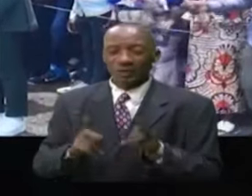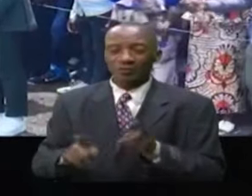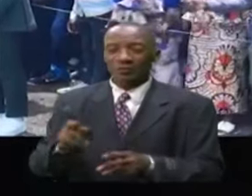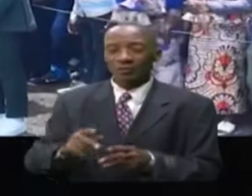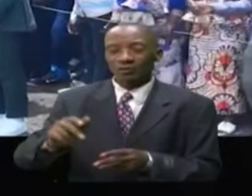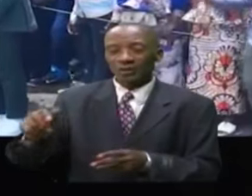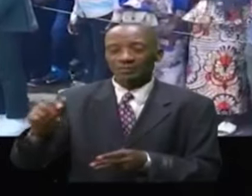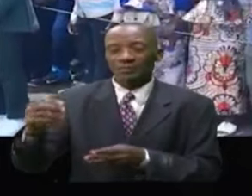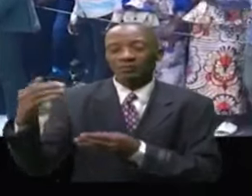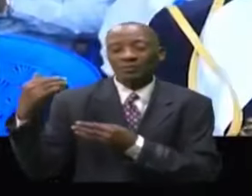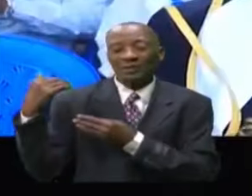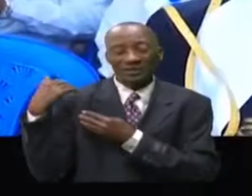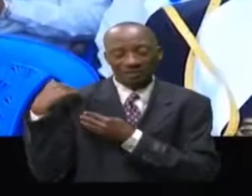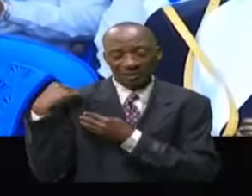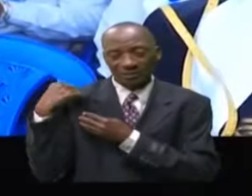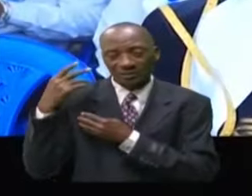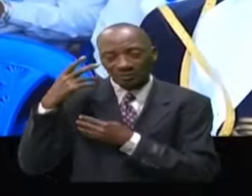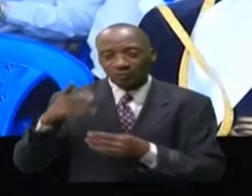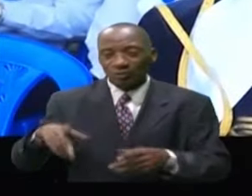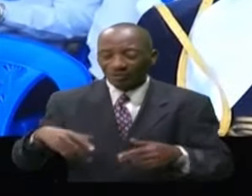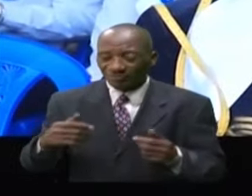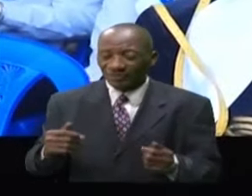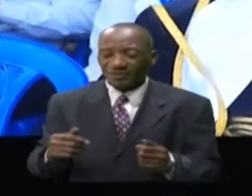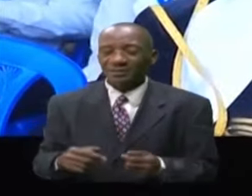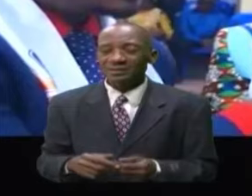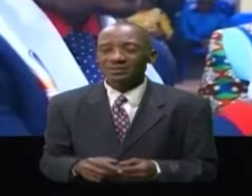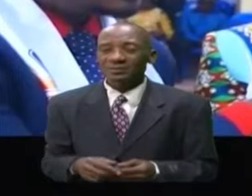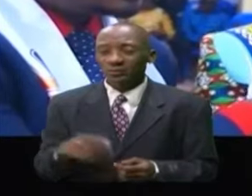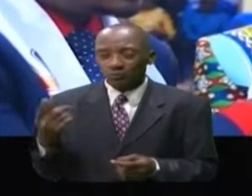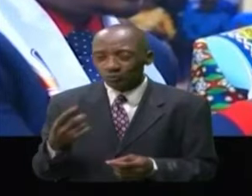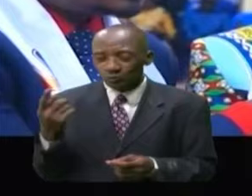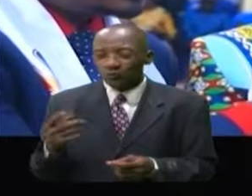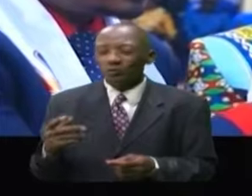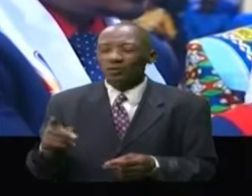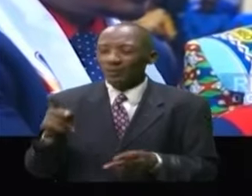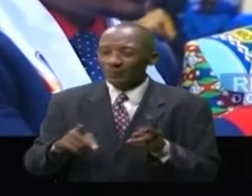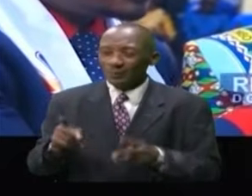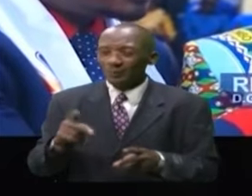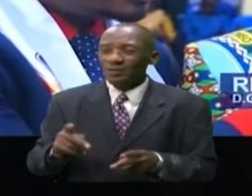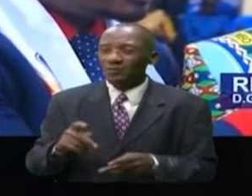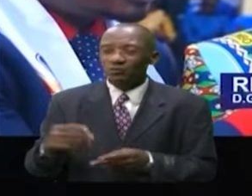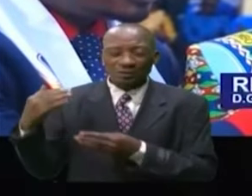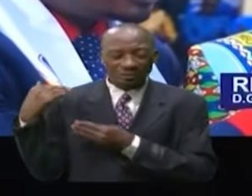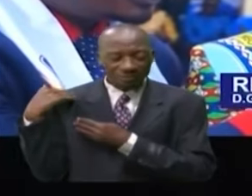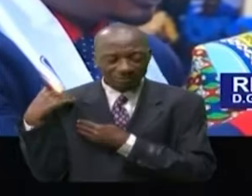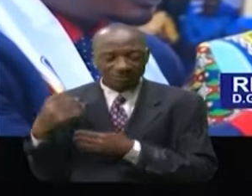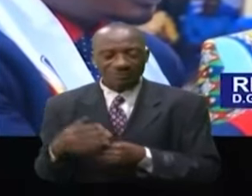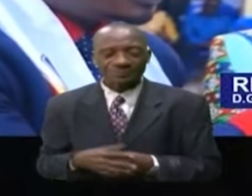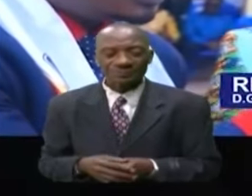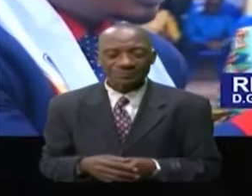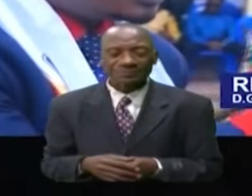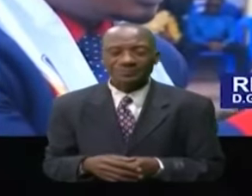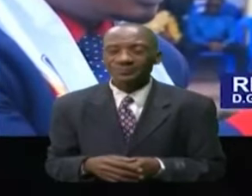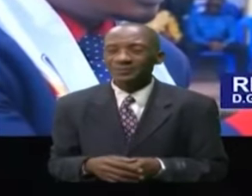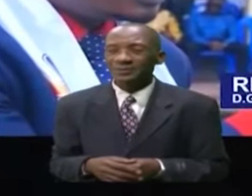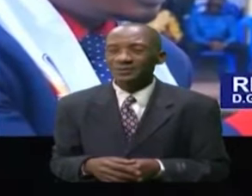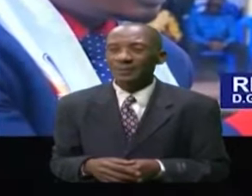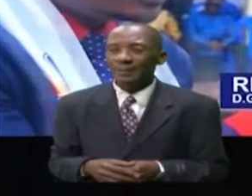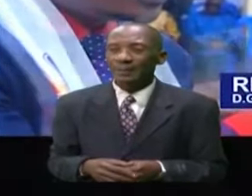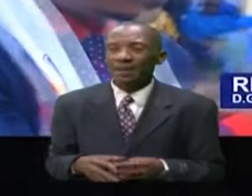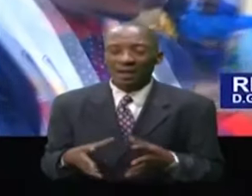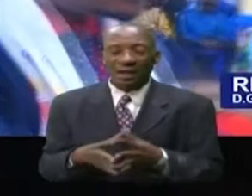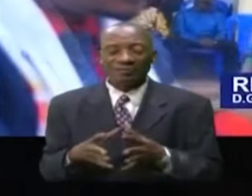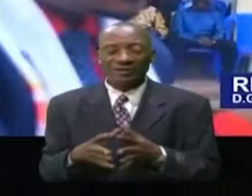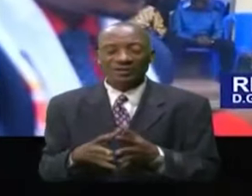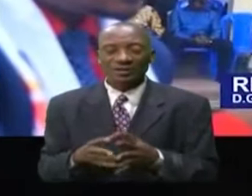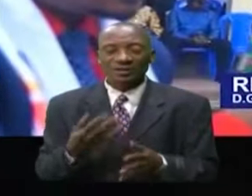général invite également les gouvernants à s'approprier cette main d'œuvre locale. Avec la Fondation Rémi Seguiobé, construisons notre